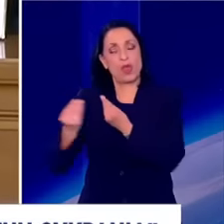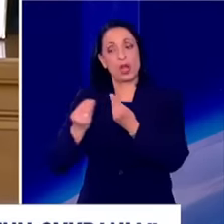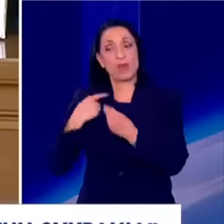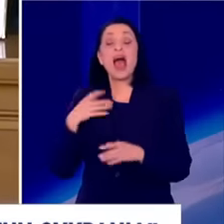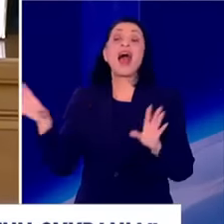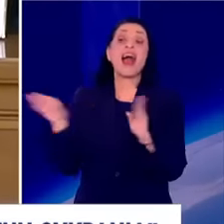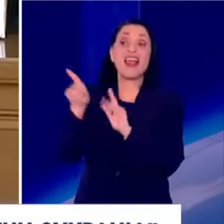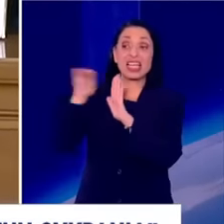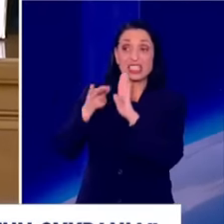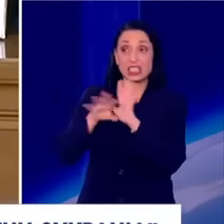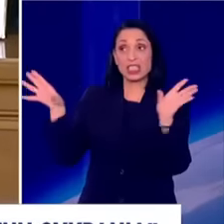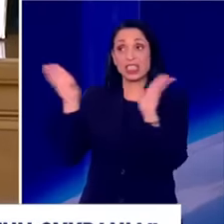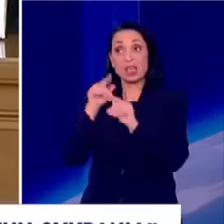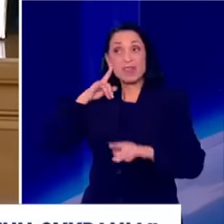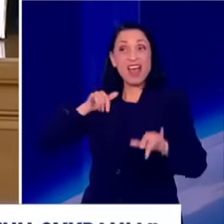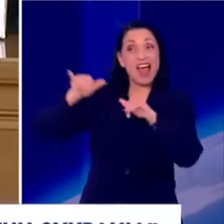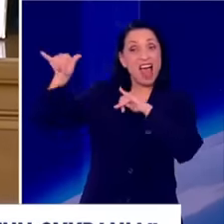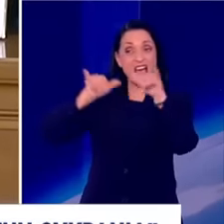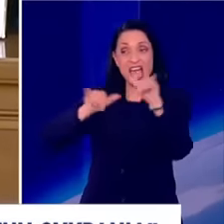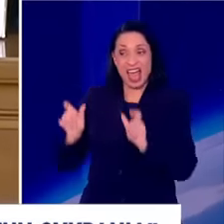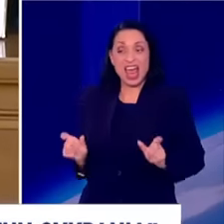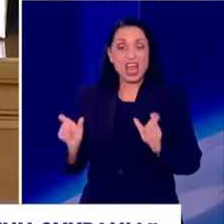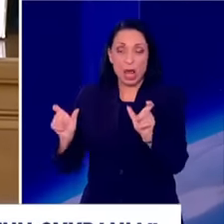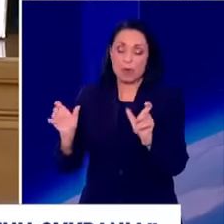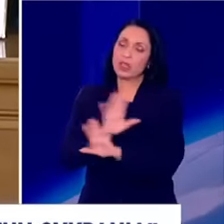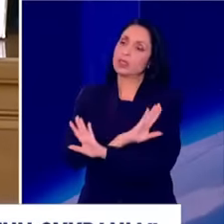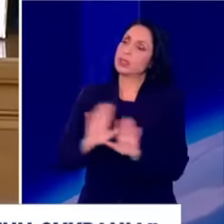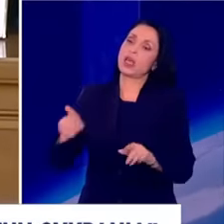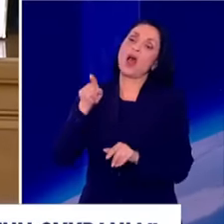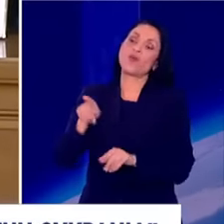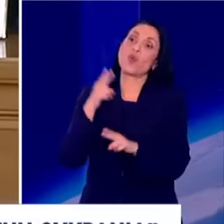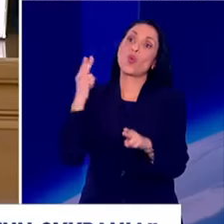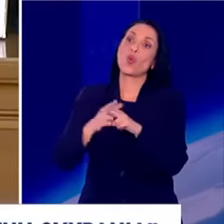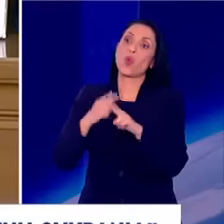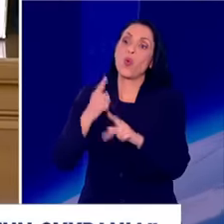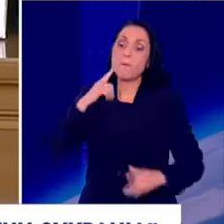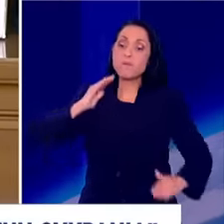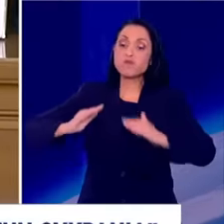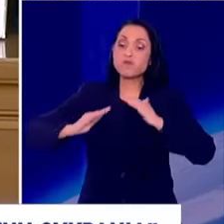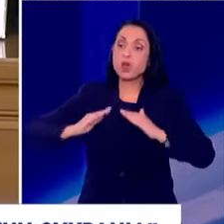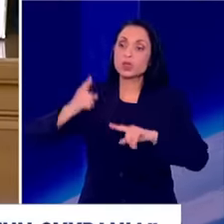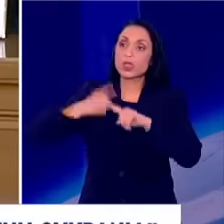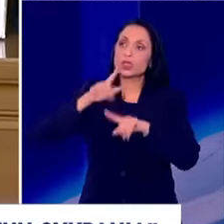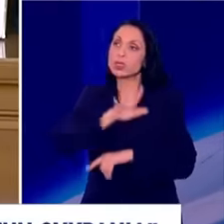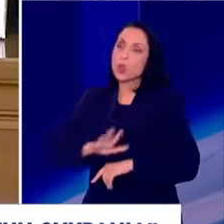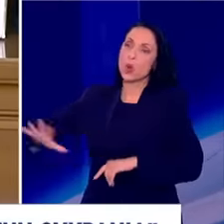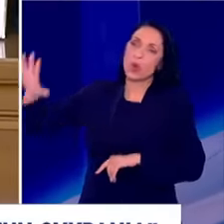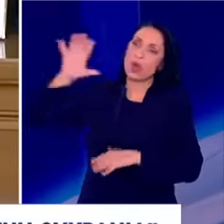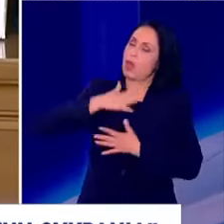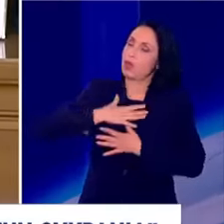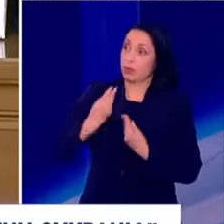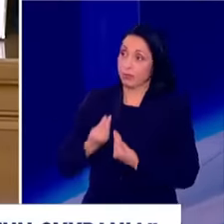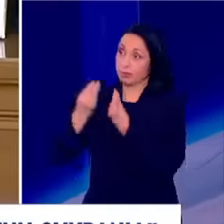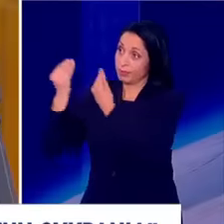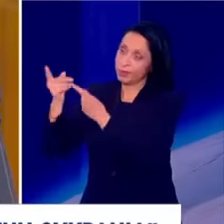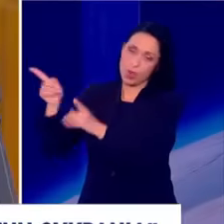τα οποία αναφερθήκατε είναι κρίσιμα συστήματα για την προστασία του ελληνικού εναέριου χώρου και δεν πρόκειται να